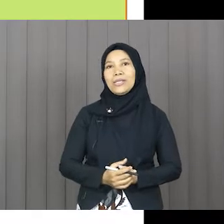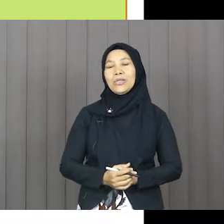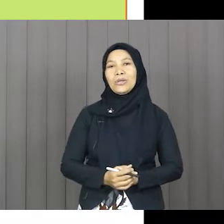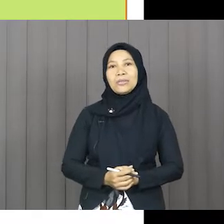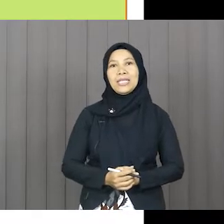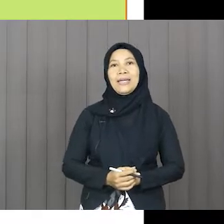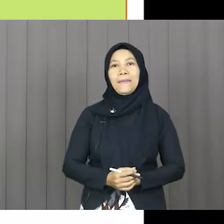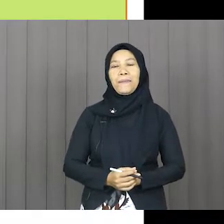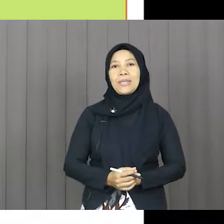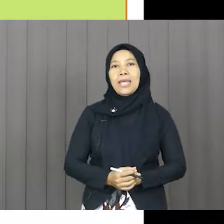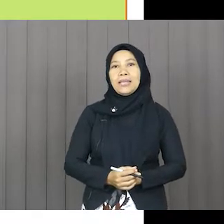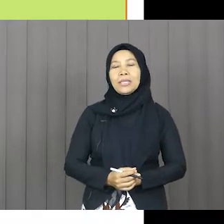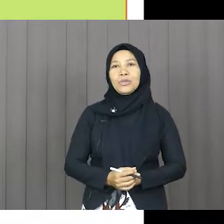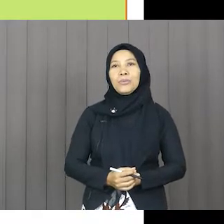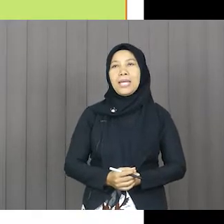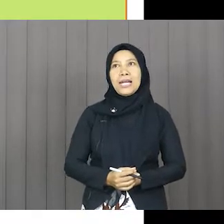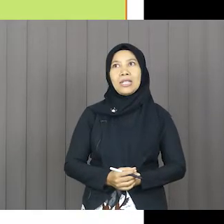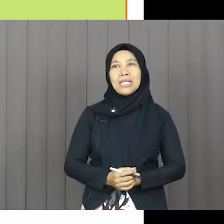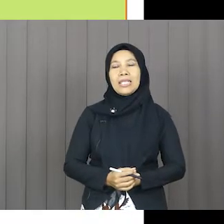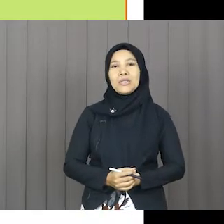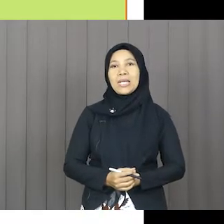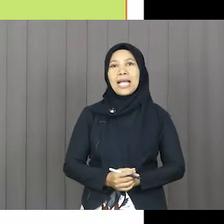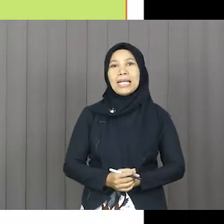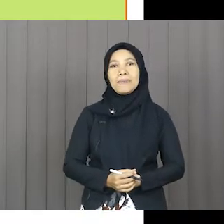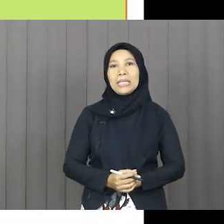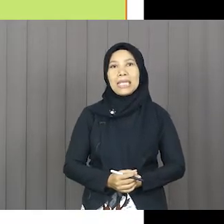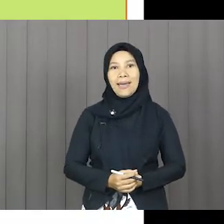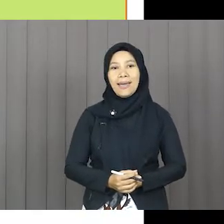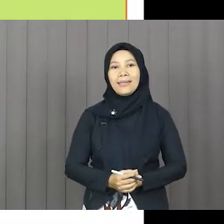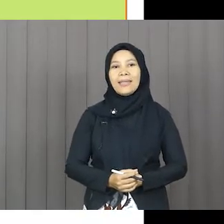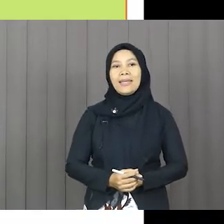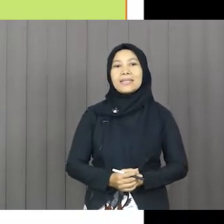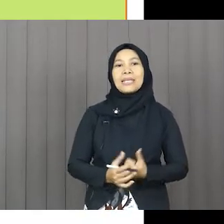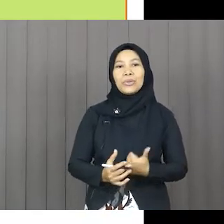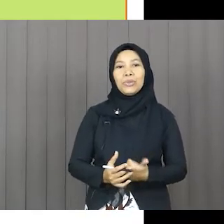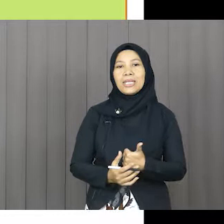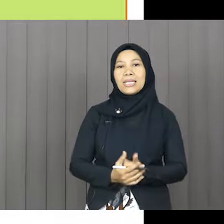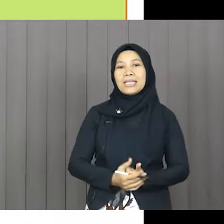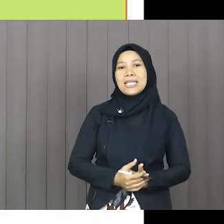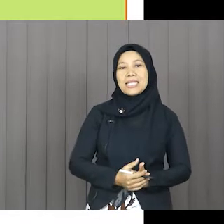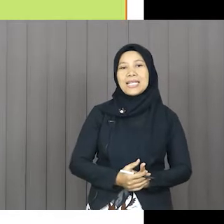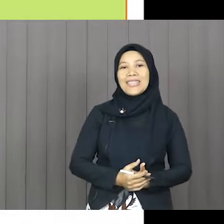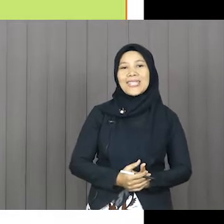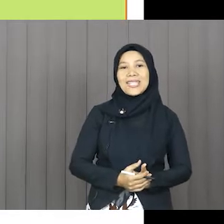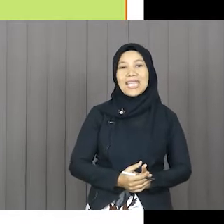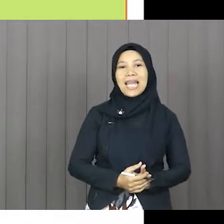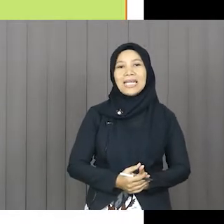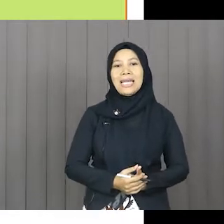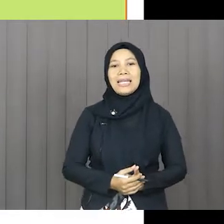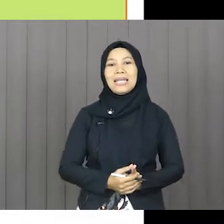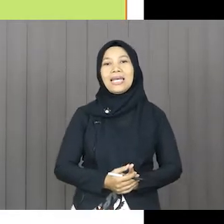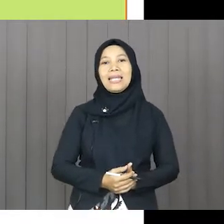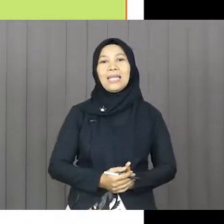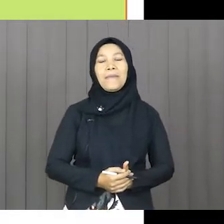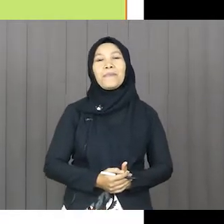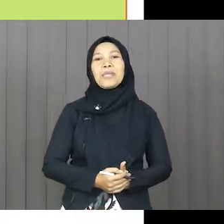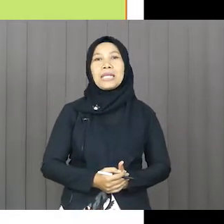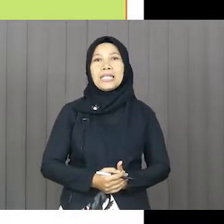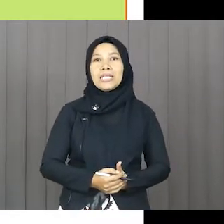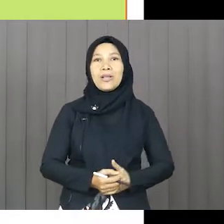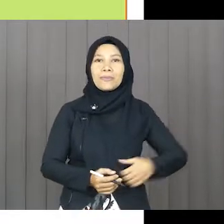atau kreditor, tidak. Tentu pihak kreditor juga akan melihat satu ketersediaan dana